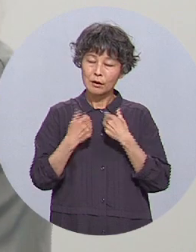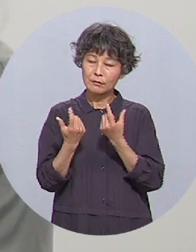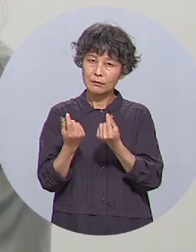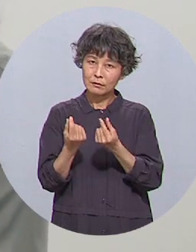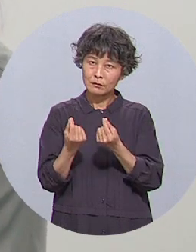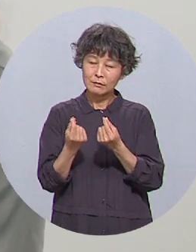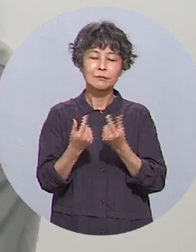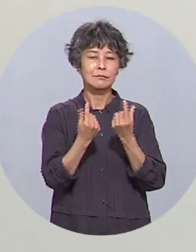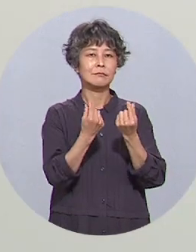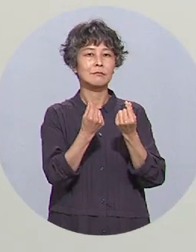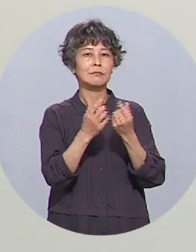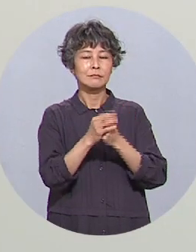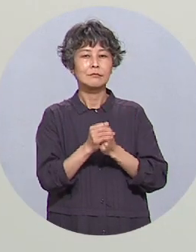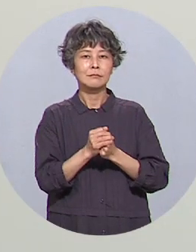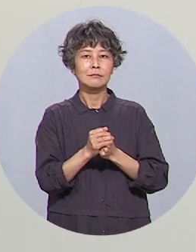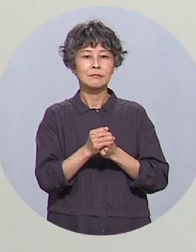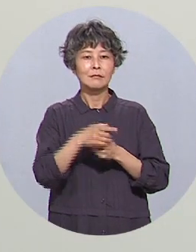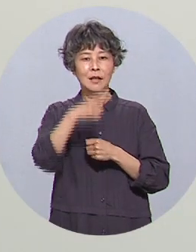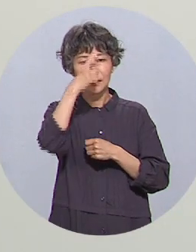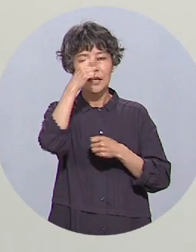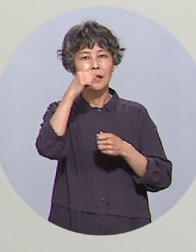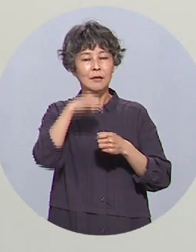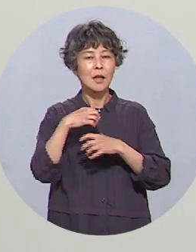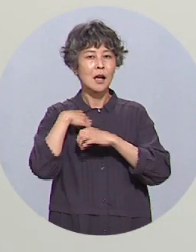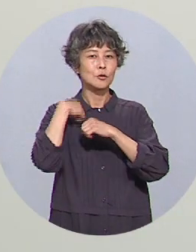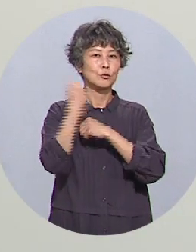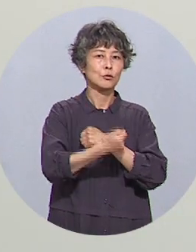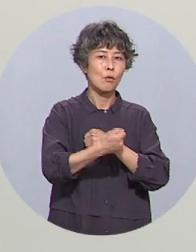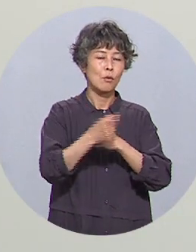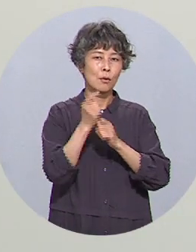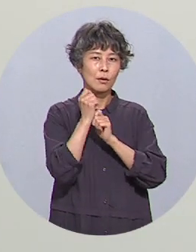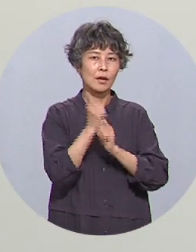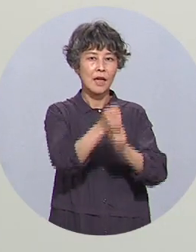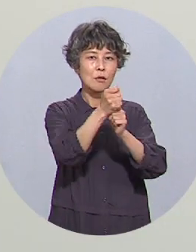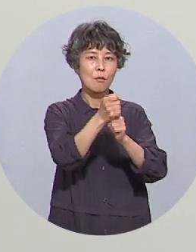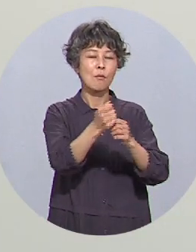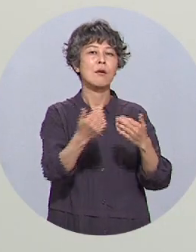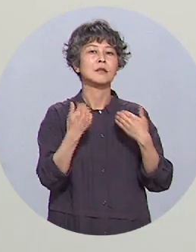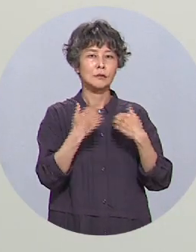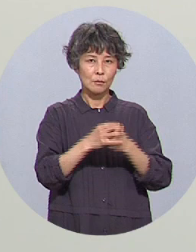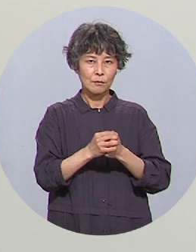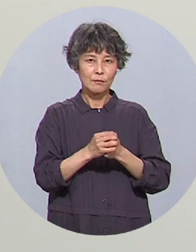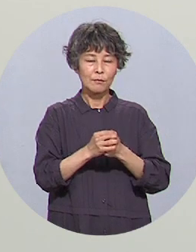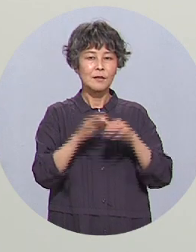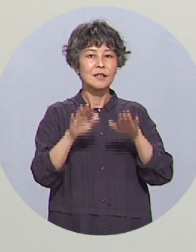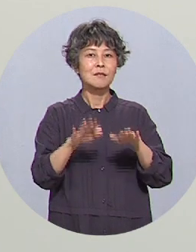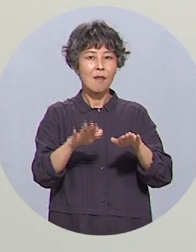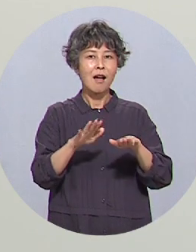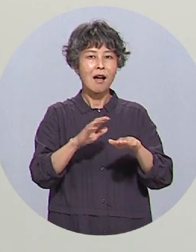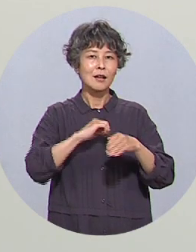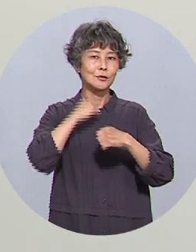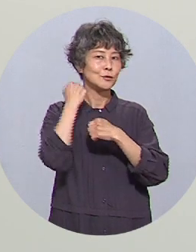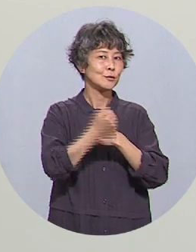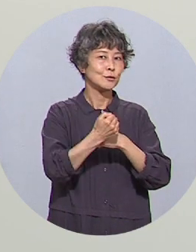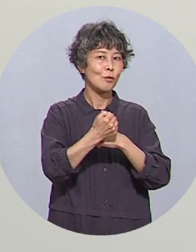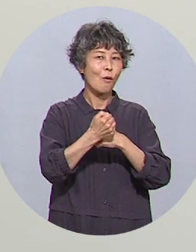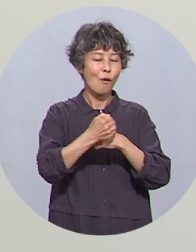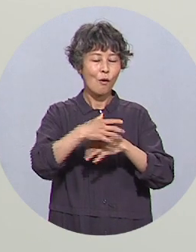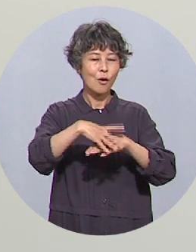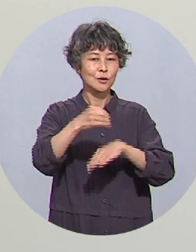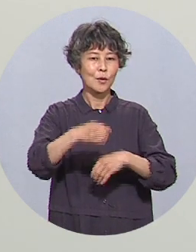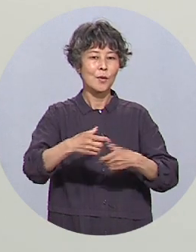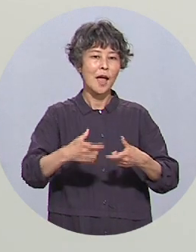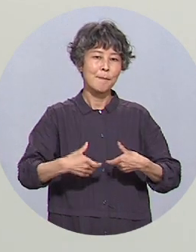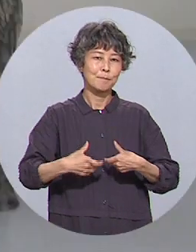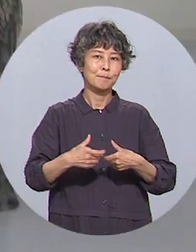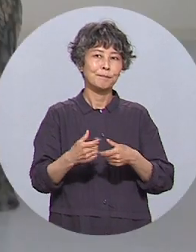るんですもんね。 そうですね、警察では柔道と剣道をやることになっているんですけれども、はい、現在私一応柔道初段を